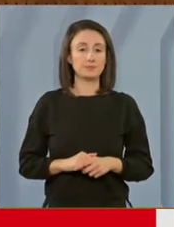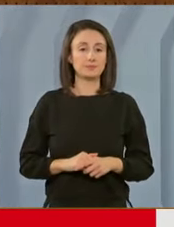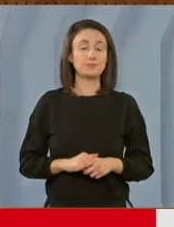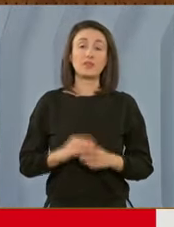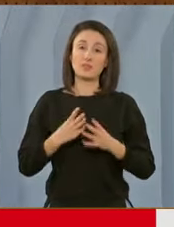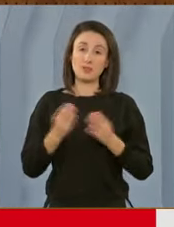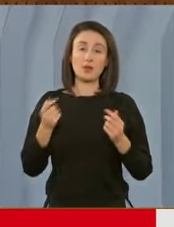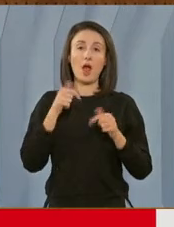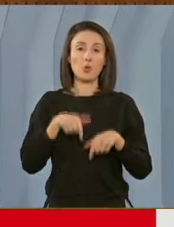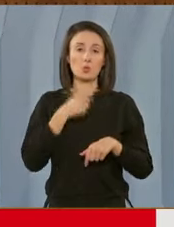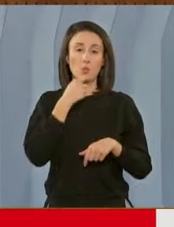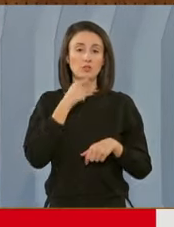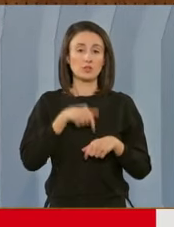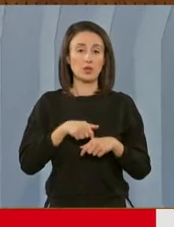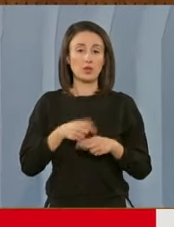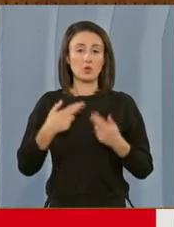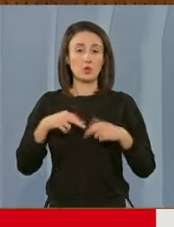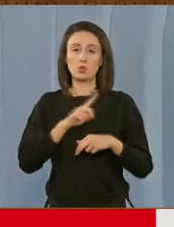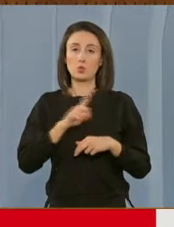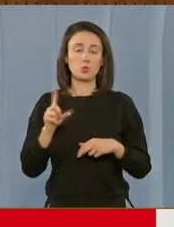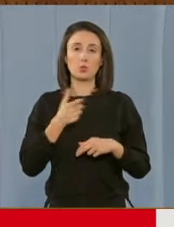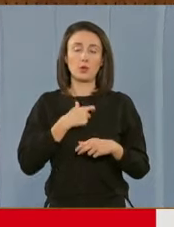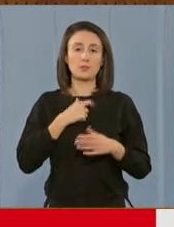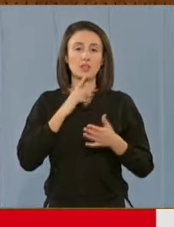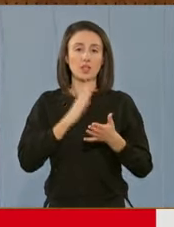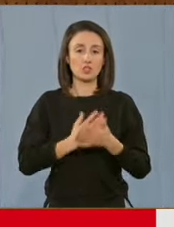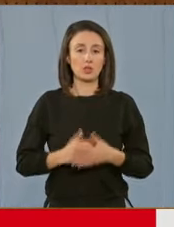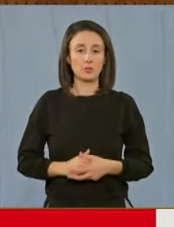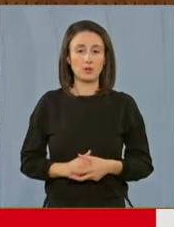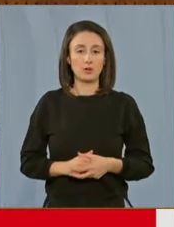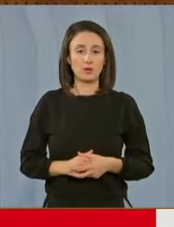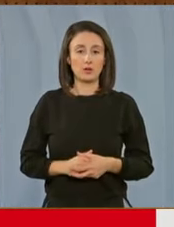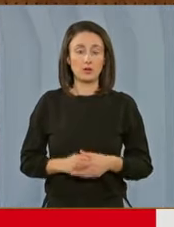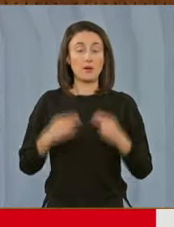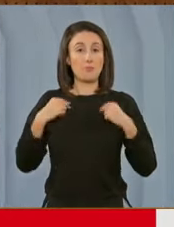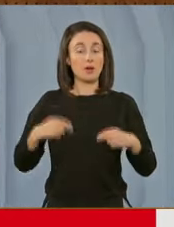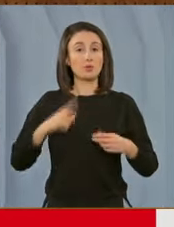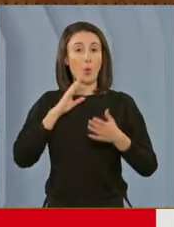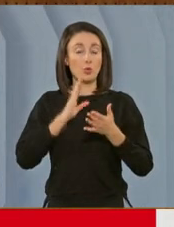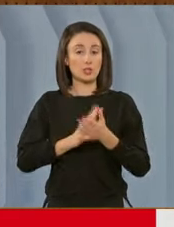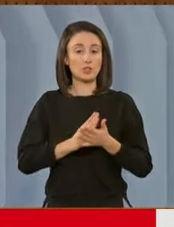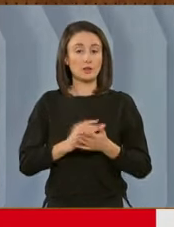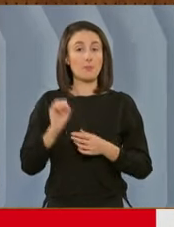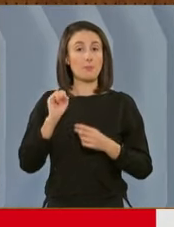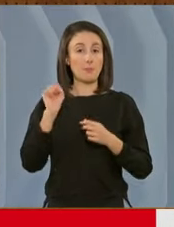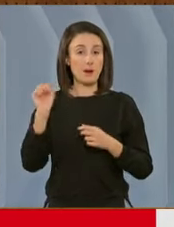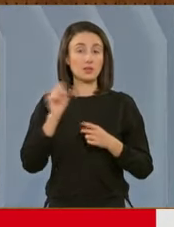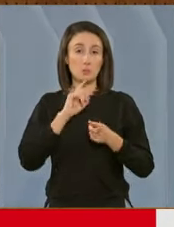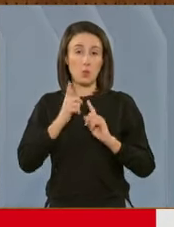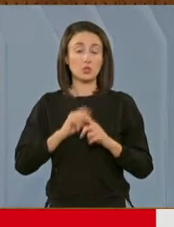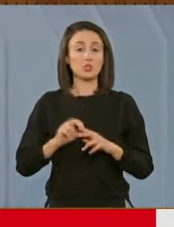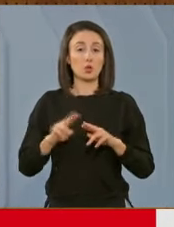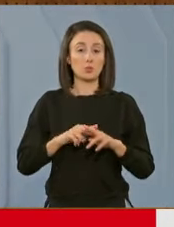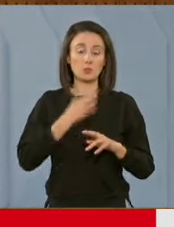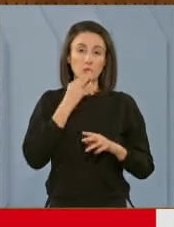expiră mandatul anul acesta? Noi nu putem să luăm nicio decizie. Parlamentul hotărăște partidele politice așa